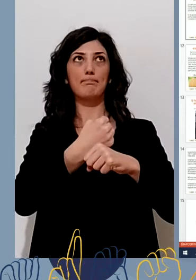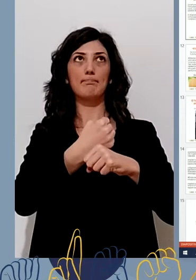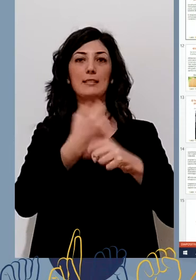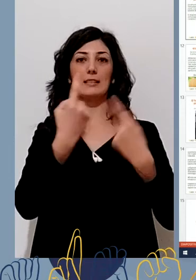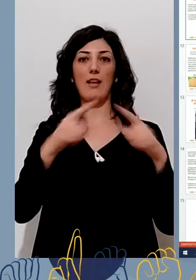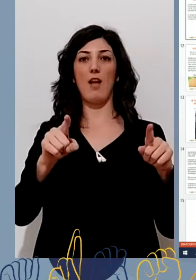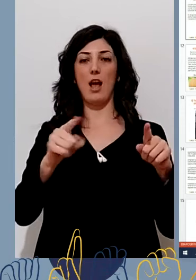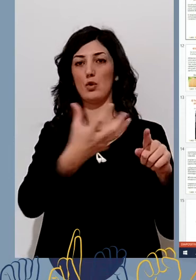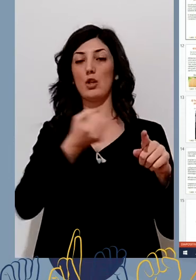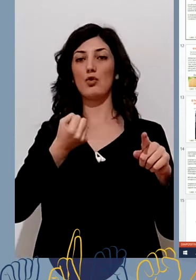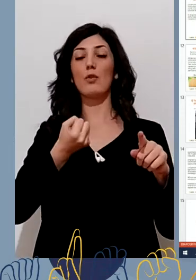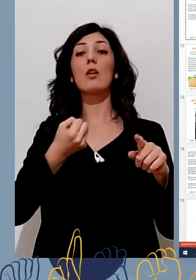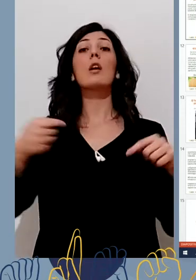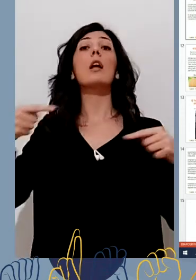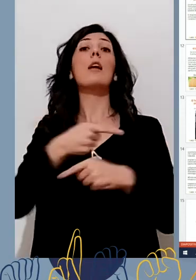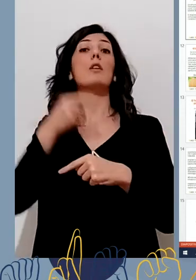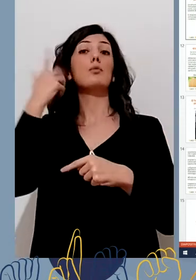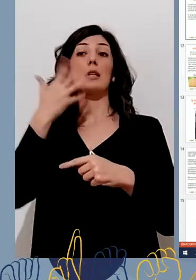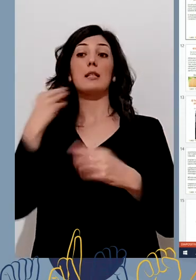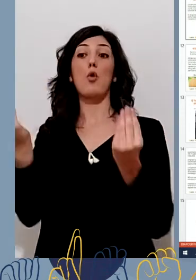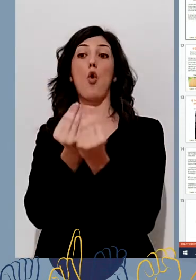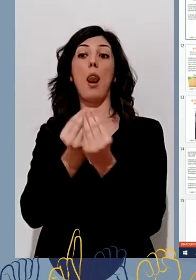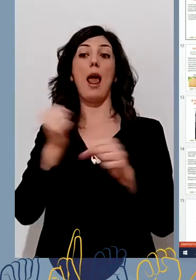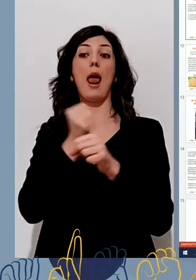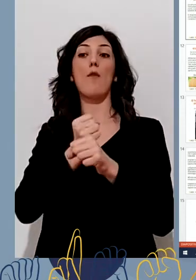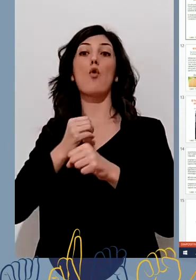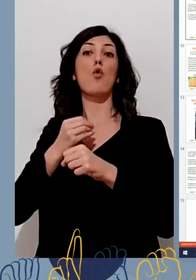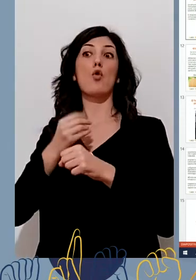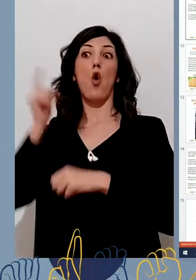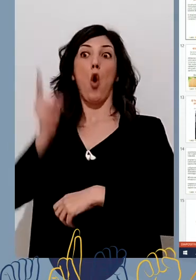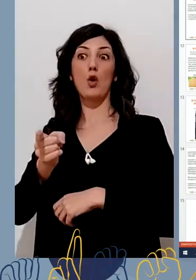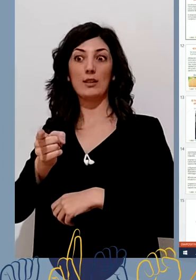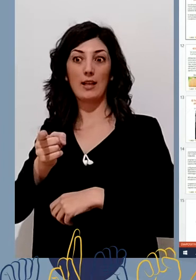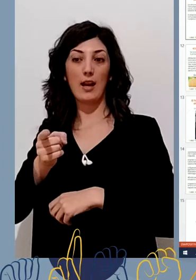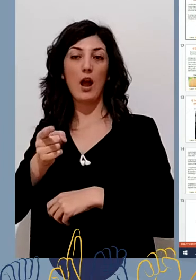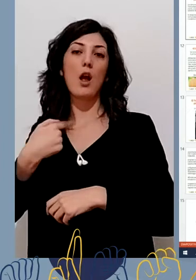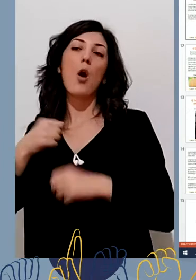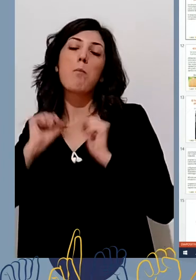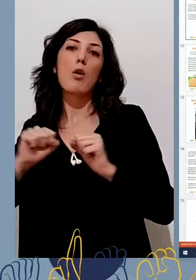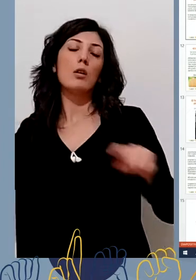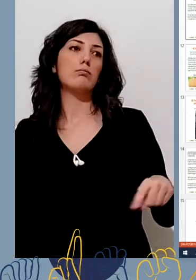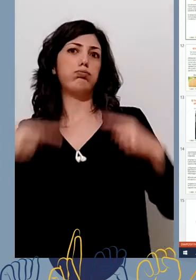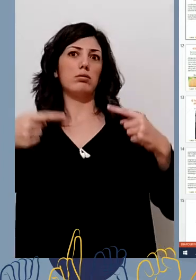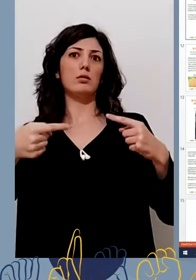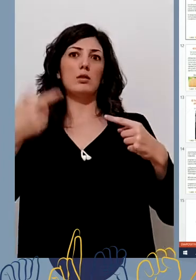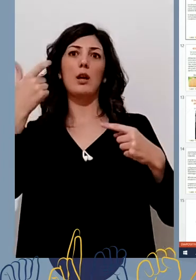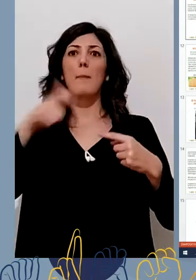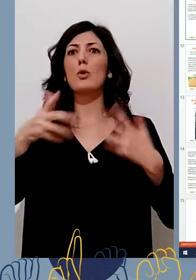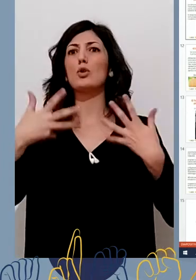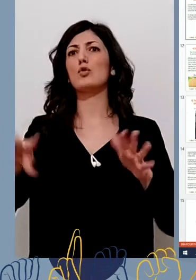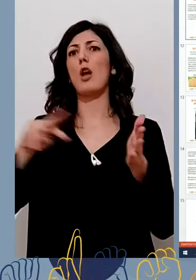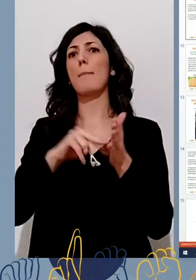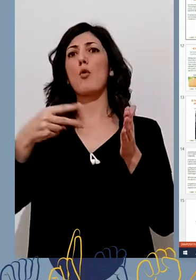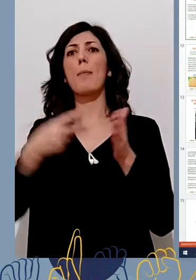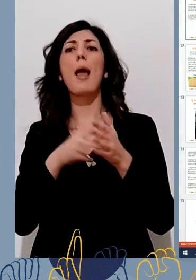collaboratore l'impartizione di ordini, possa entrare in conflitto, perché c'è stato un problema appunto di